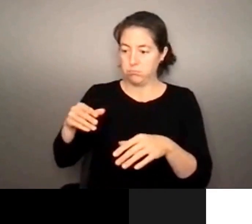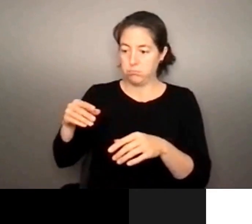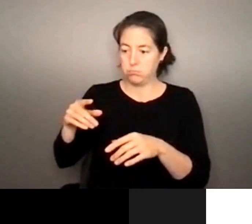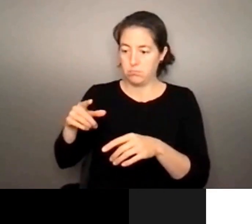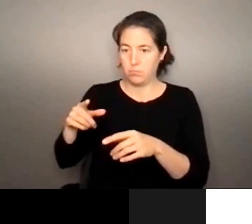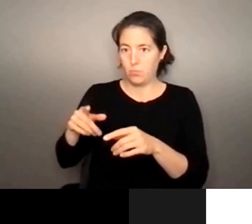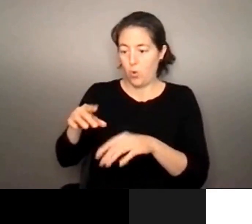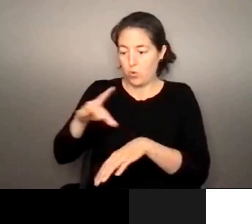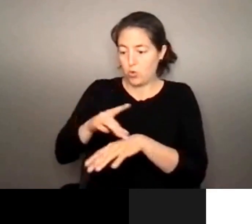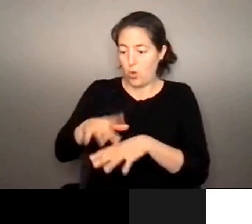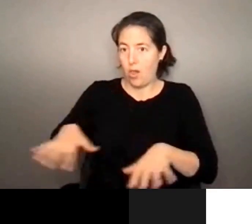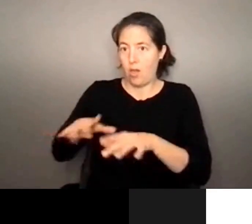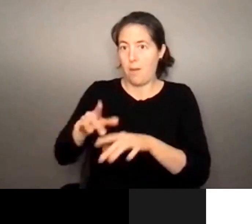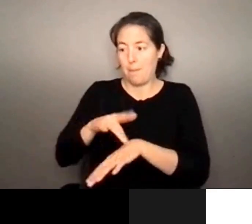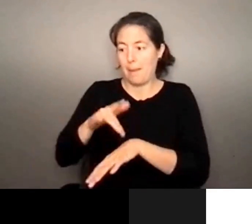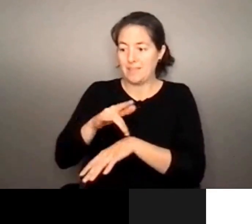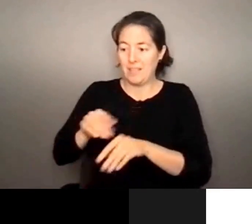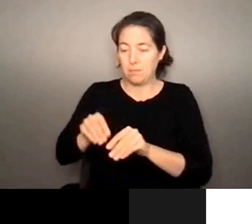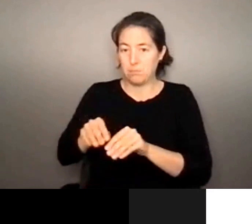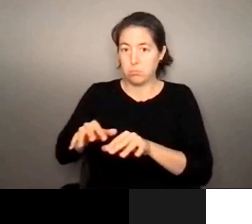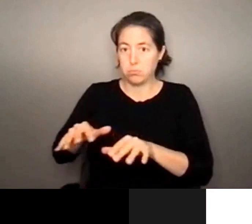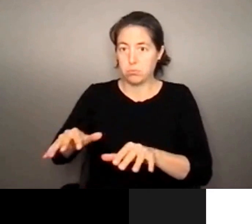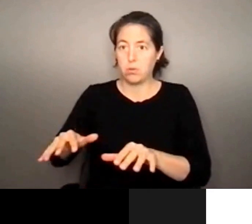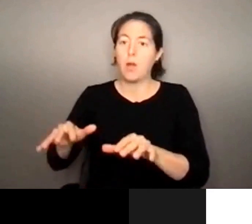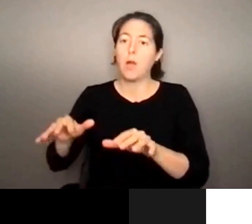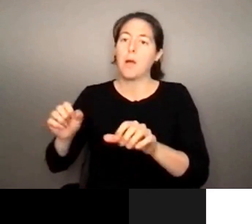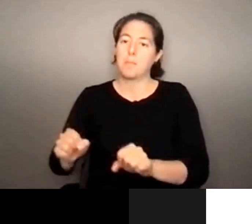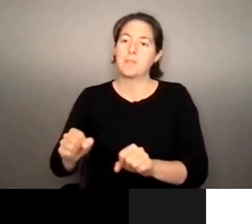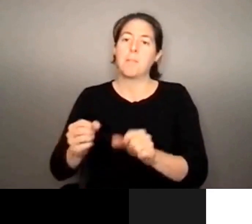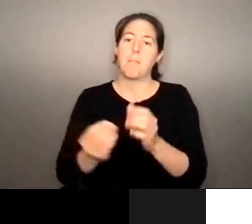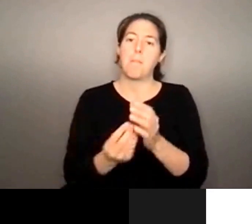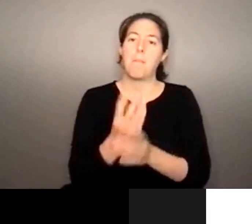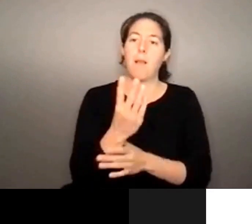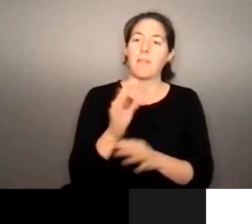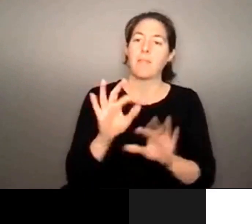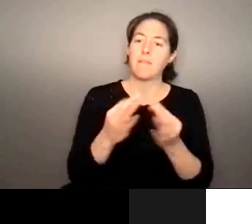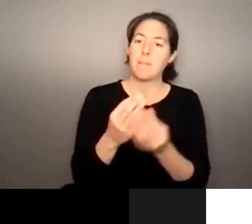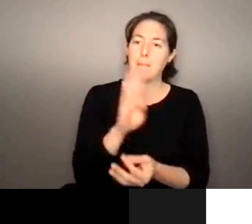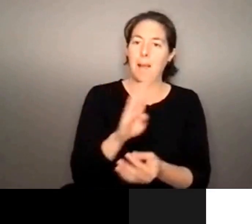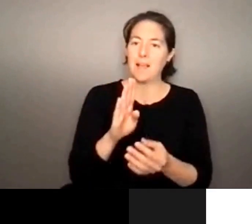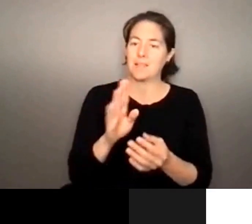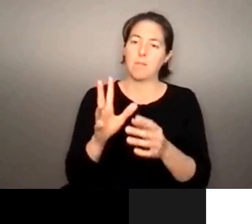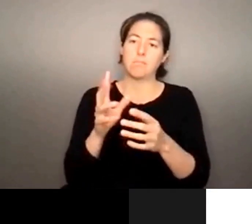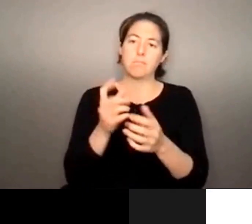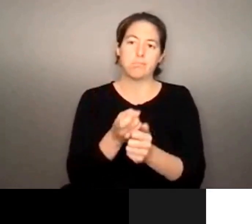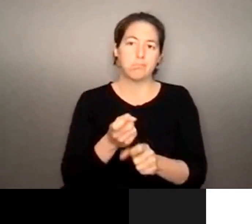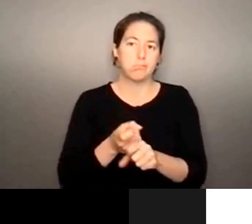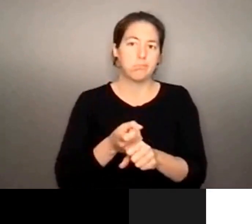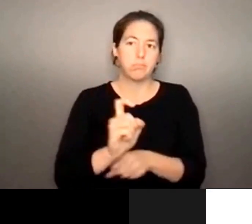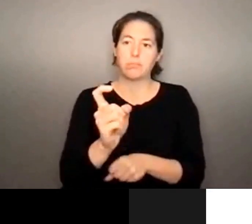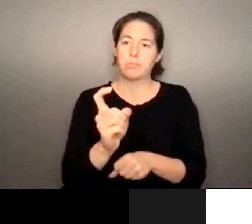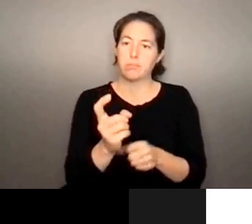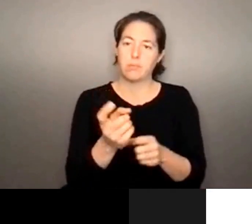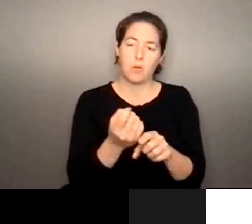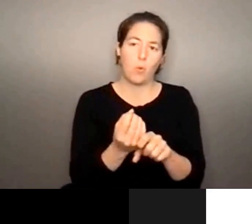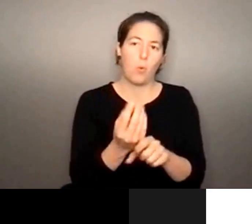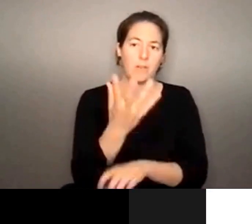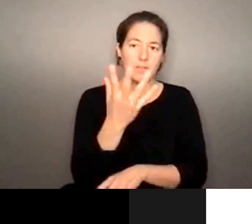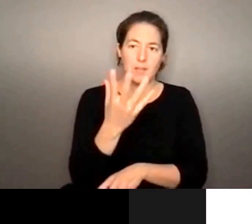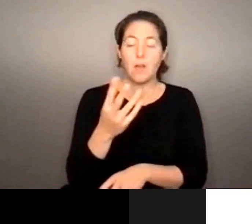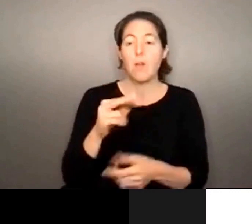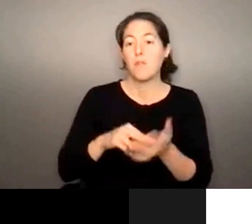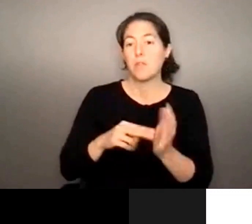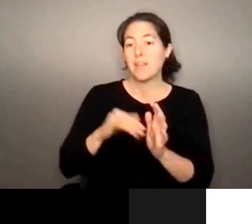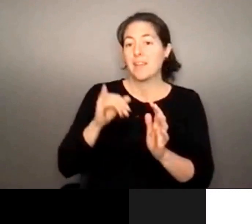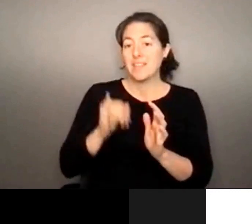chances qu'elle vienne jusqu'à affaiblir la plante, là, puis nuire grandement à sa croissance. Donc, dans ce contexte-là, quand on met